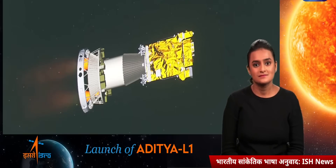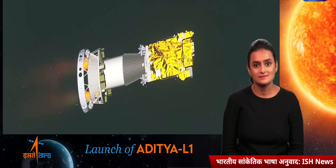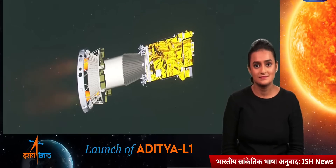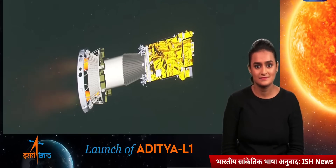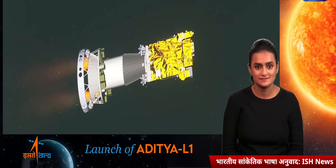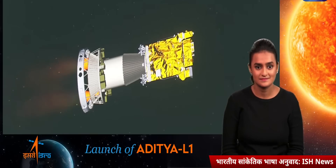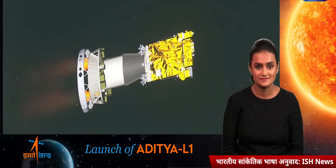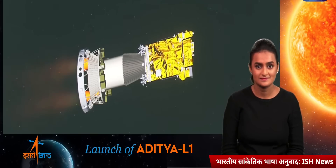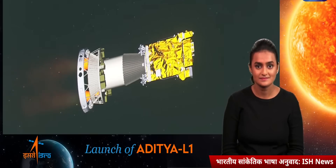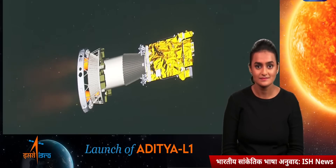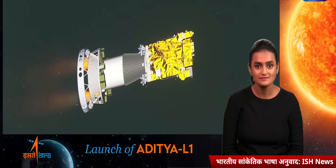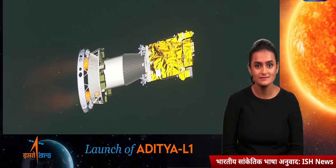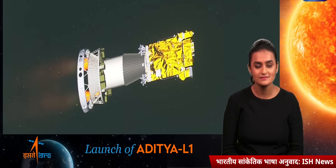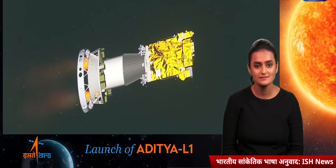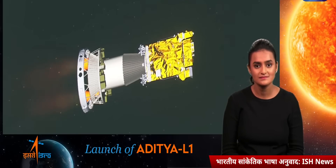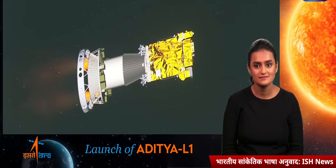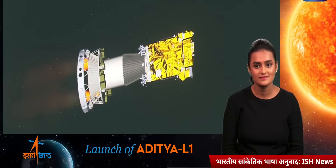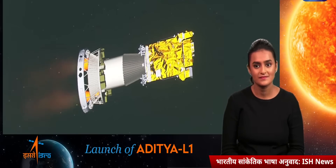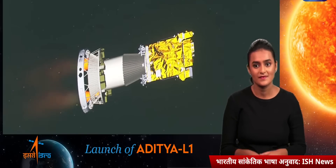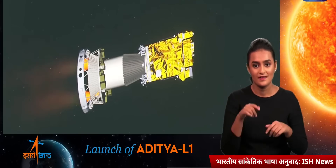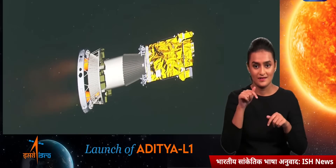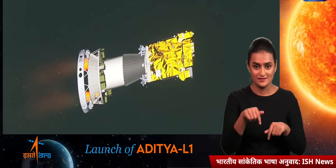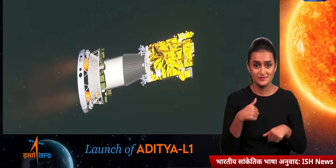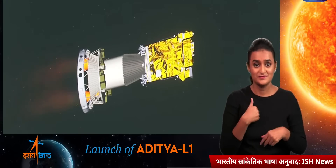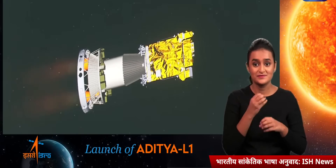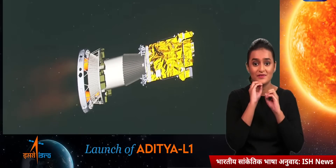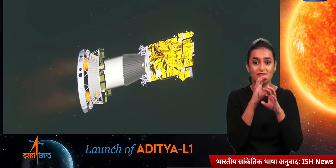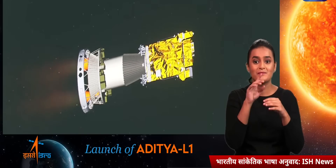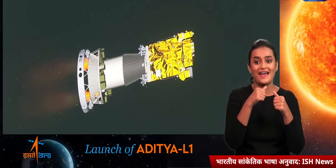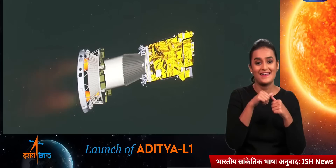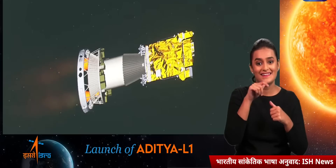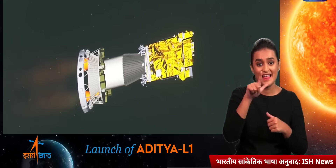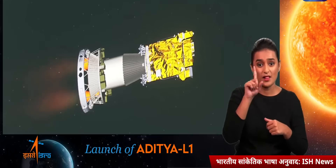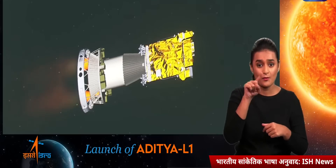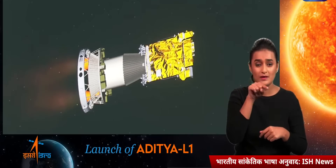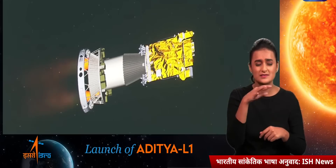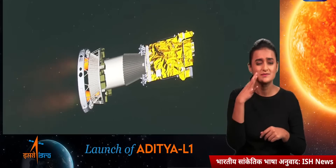इस दौरान आइए आपको अवगत करा दें आदित्य L1 के मुख्य उद्देश्य से।